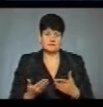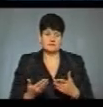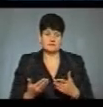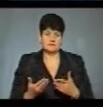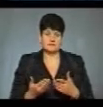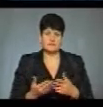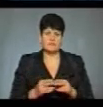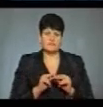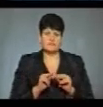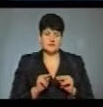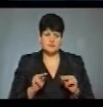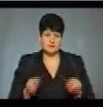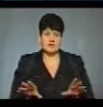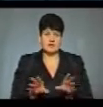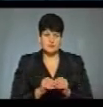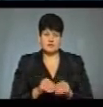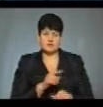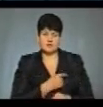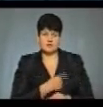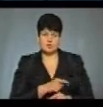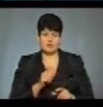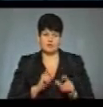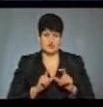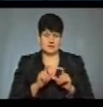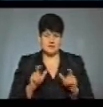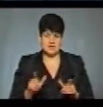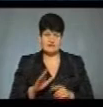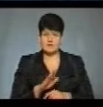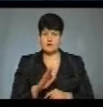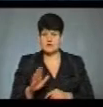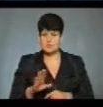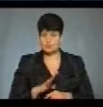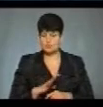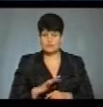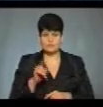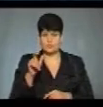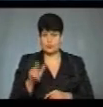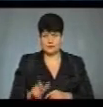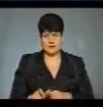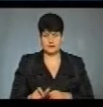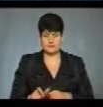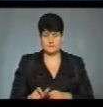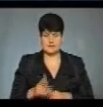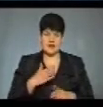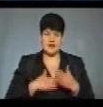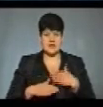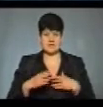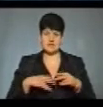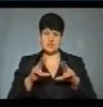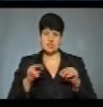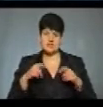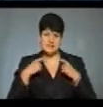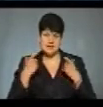в медуніверситеті. Віктор Васильович був людина радісна, щаслива.